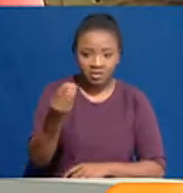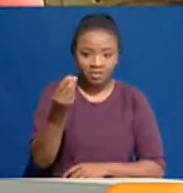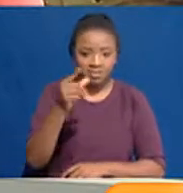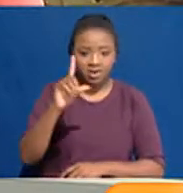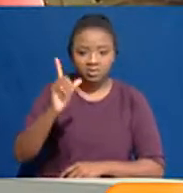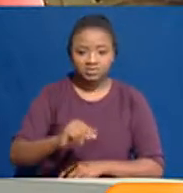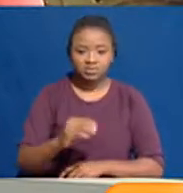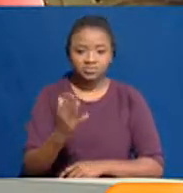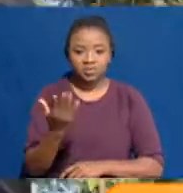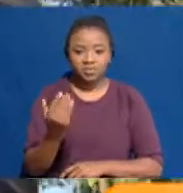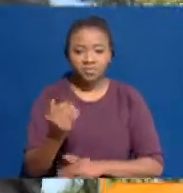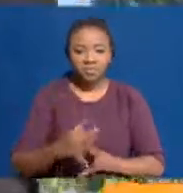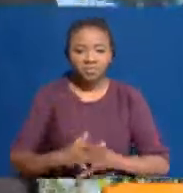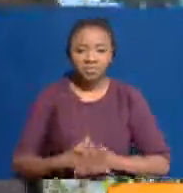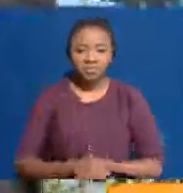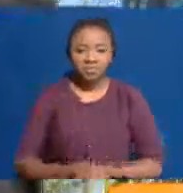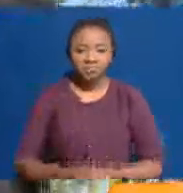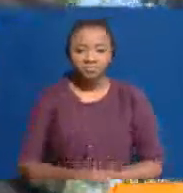karibuni.